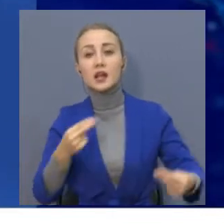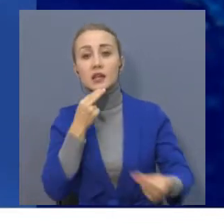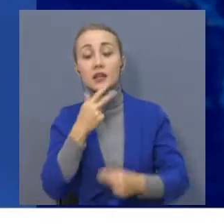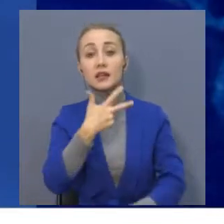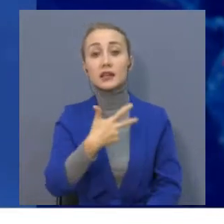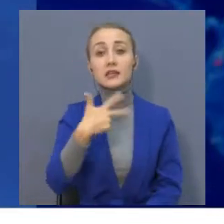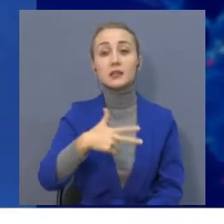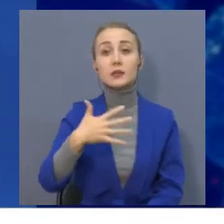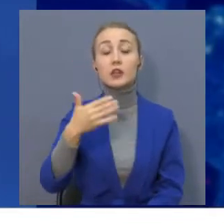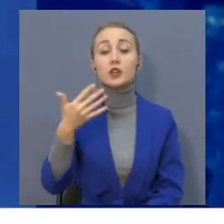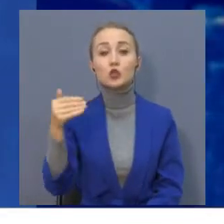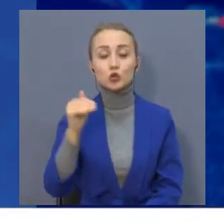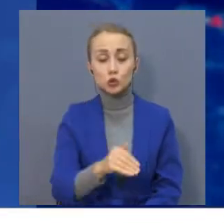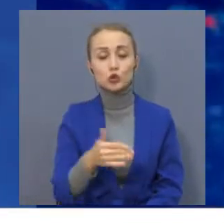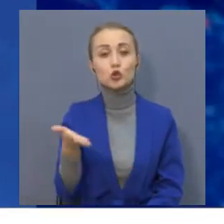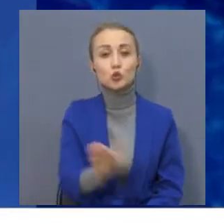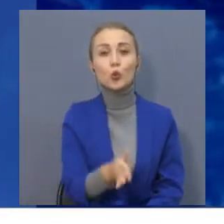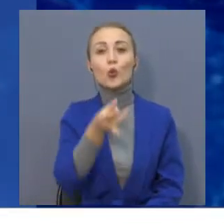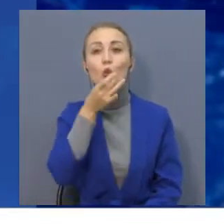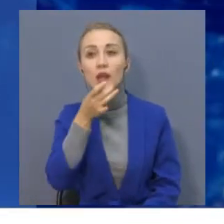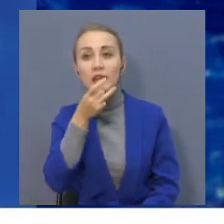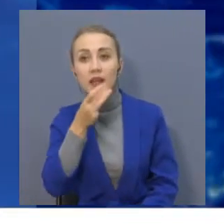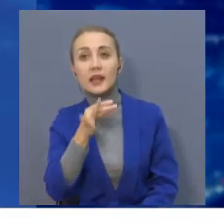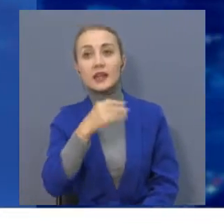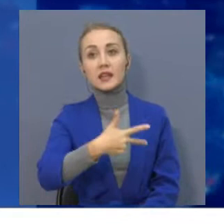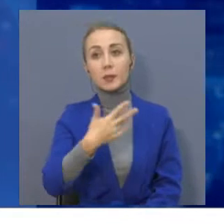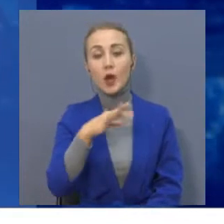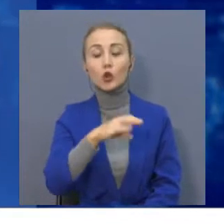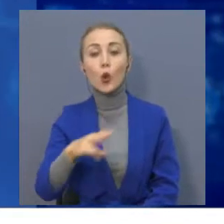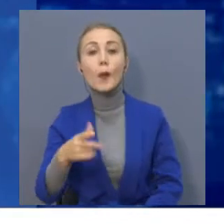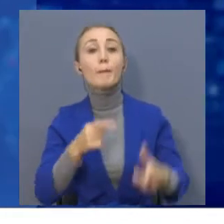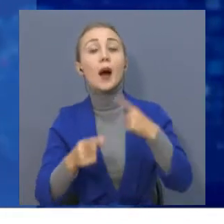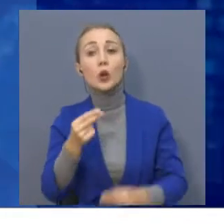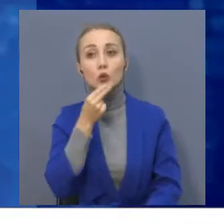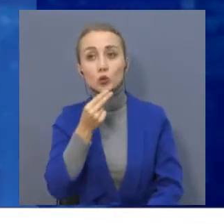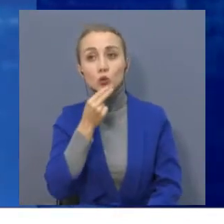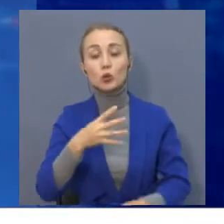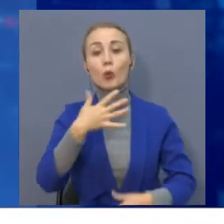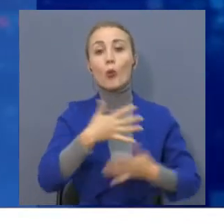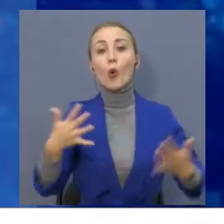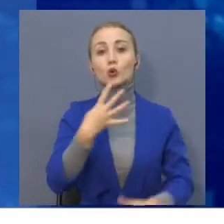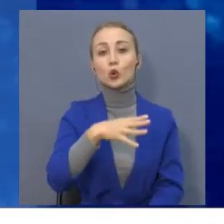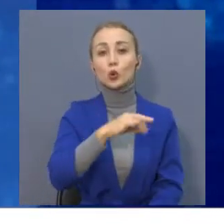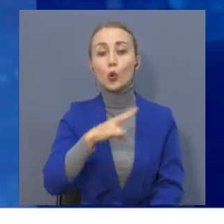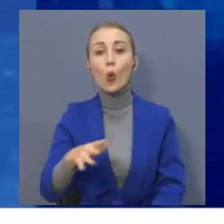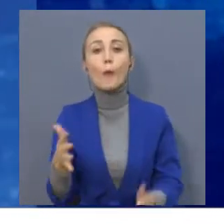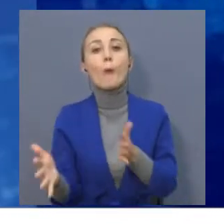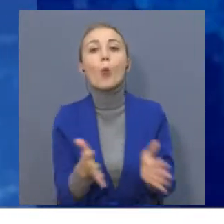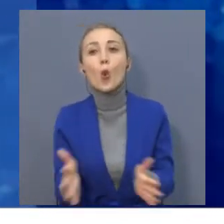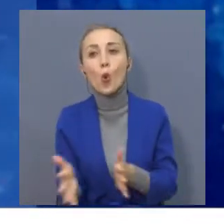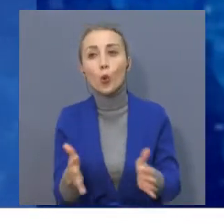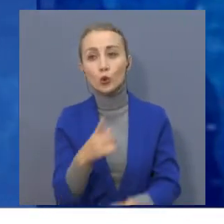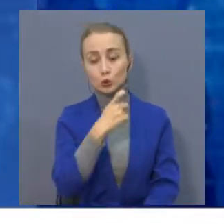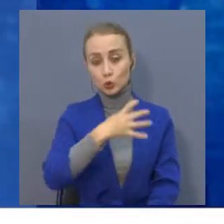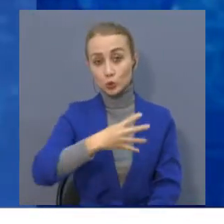сүт өнімдерін, 40 тонна ұн, 143 тонна картоп, көкөніс пен басқа да өнімдерді апаруды жоспарлап отыр. Жәрмеңкеге облыстың